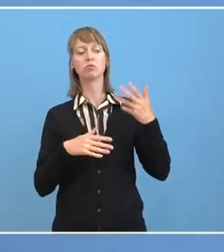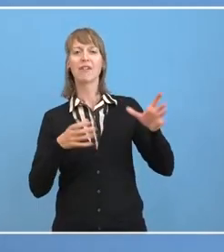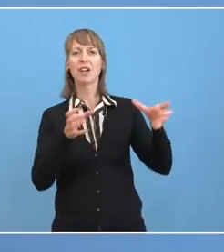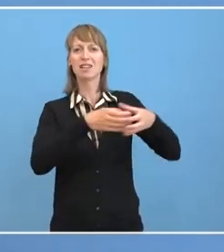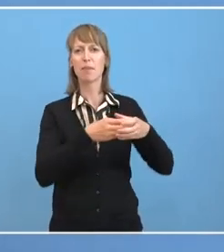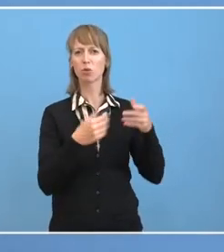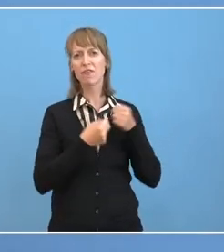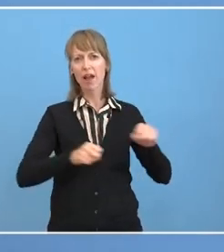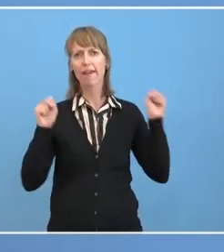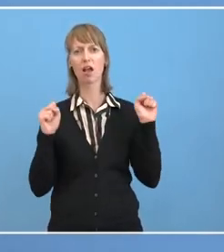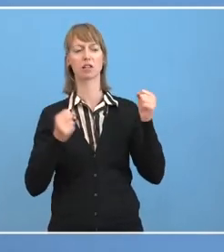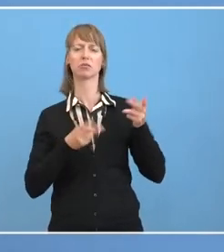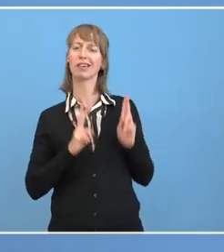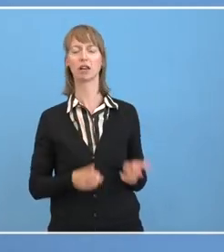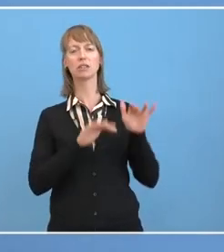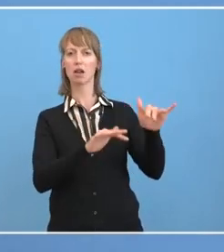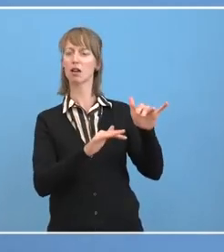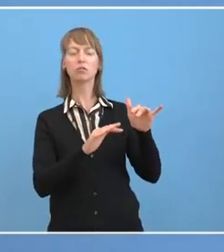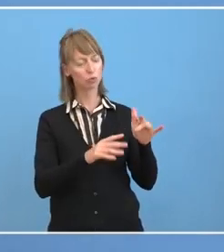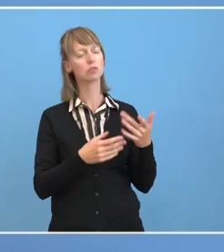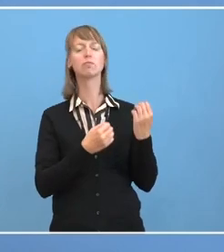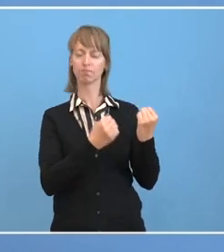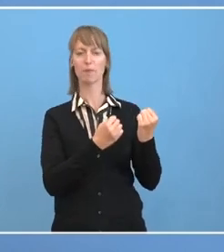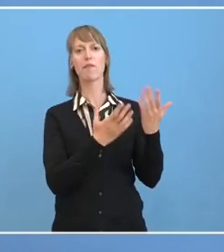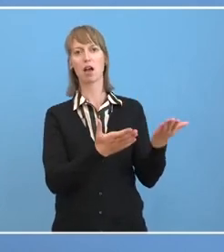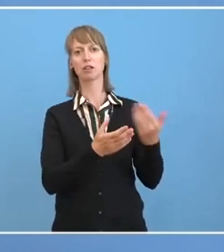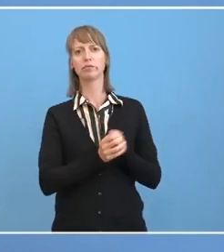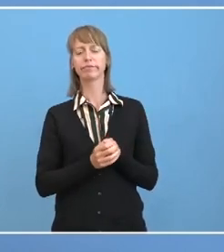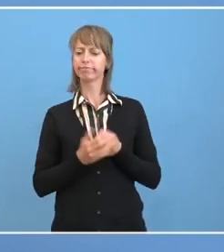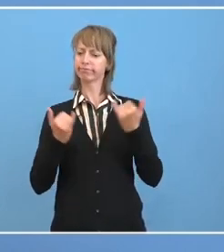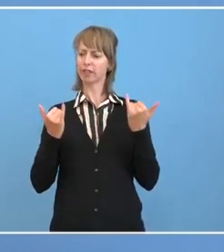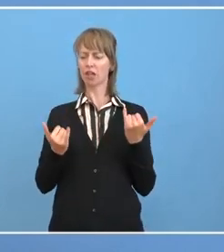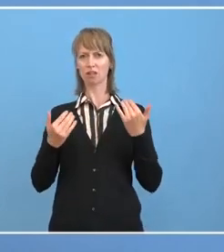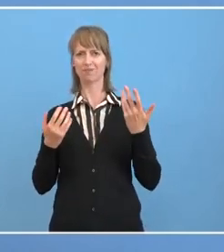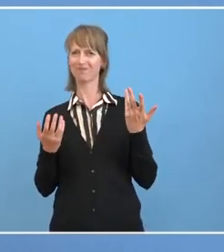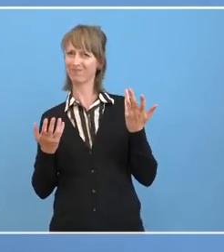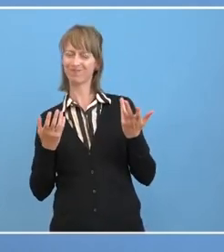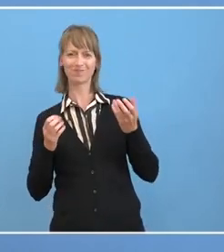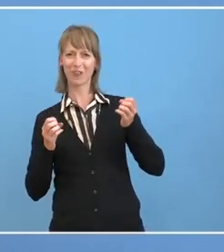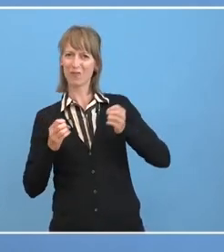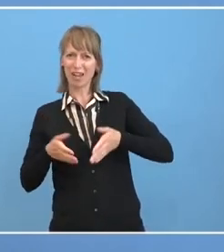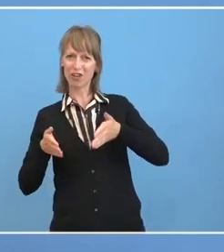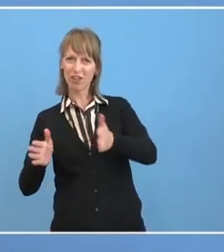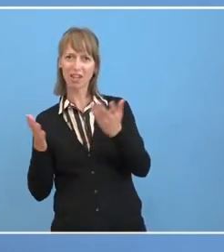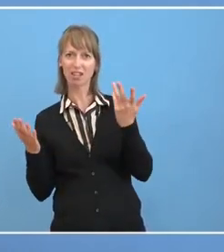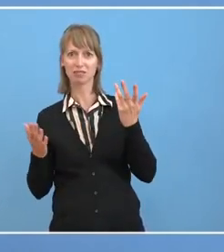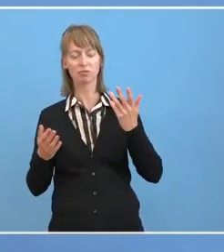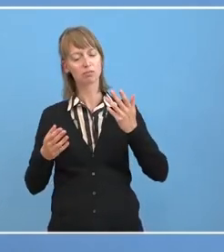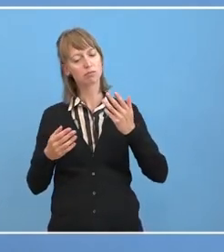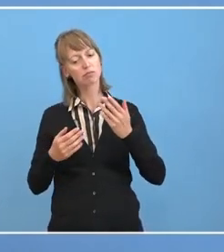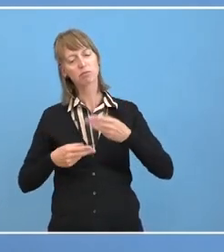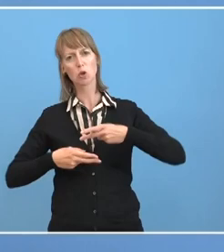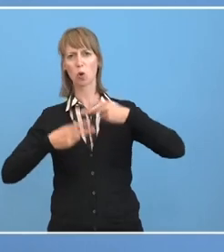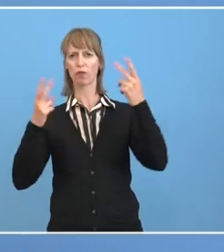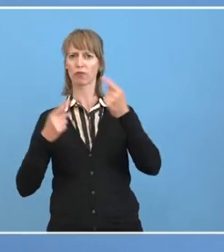wahren. Es ist aus unserer Sicht der falsche Weg, dass jetzt ganz offenkundig der Repressionsgrad des